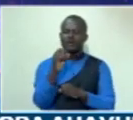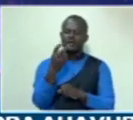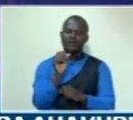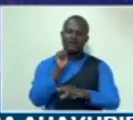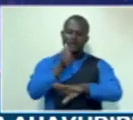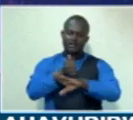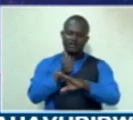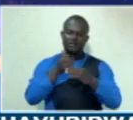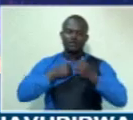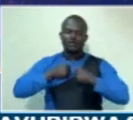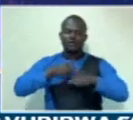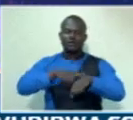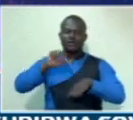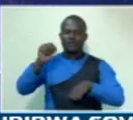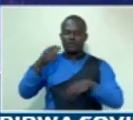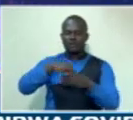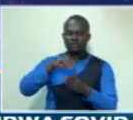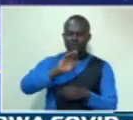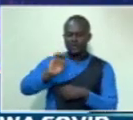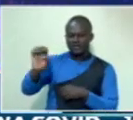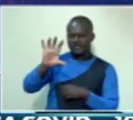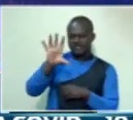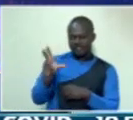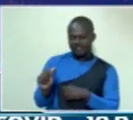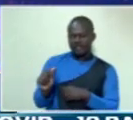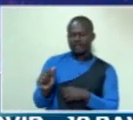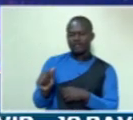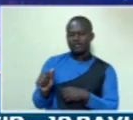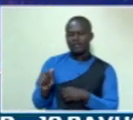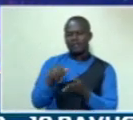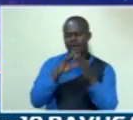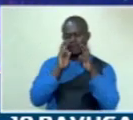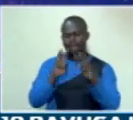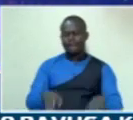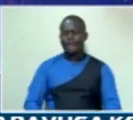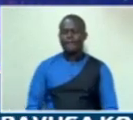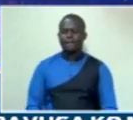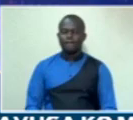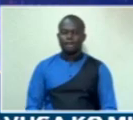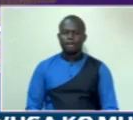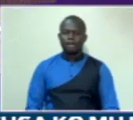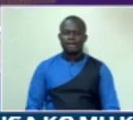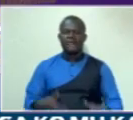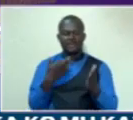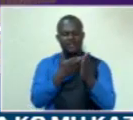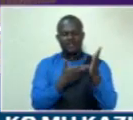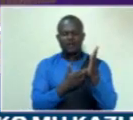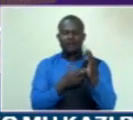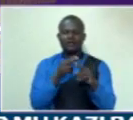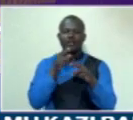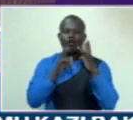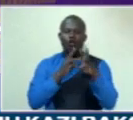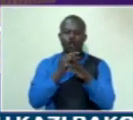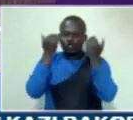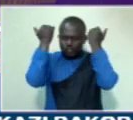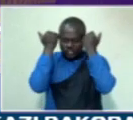u Rwanda ku mwanya wa mbere muri aka karere ruherereye mu Kwizera John Patrick iyi raporo izwi nka World